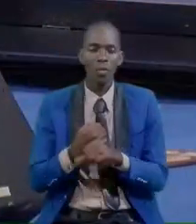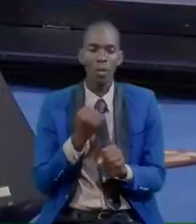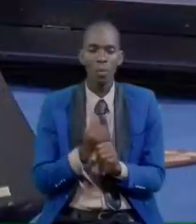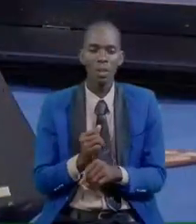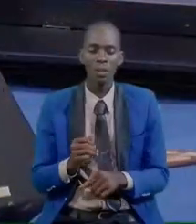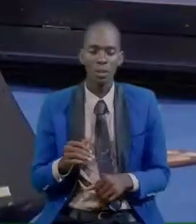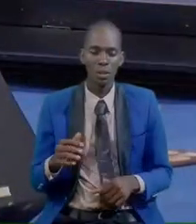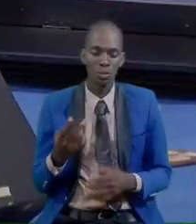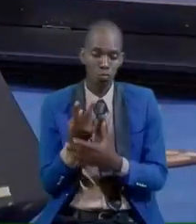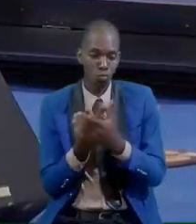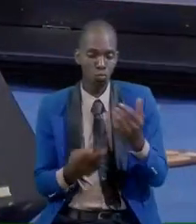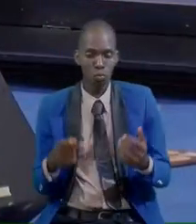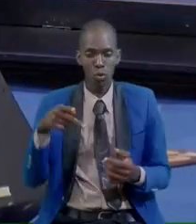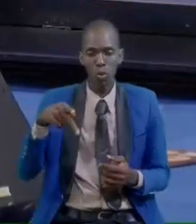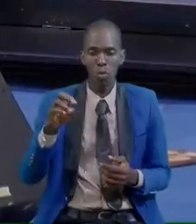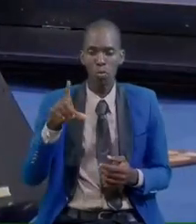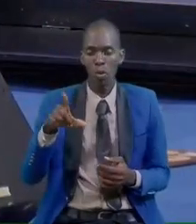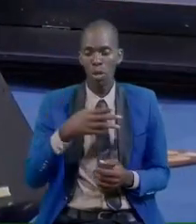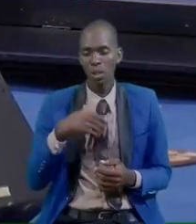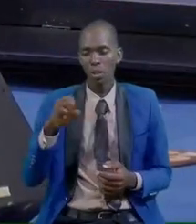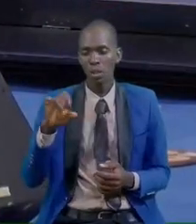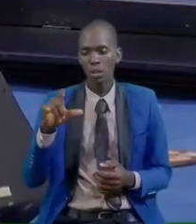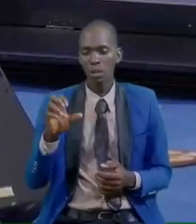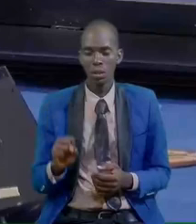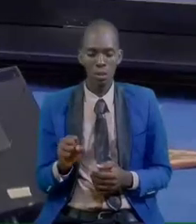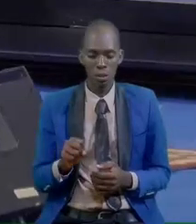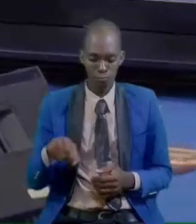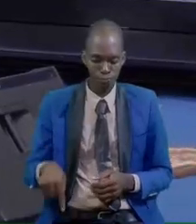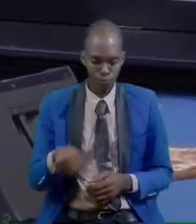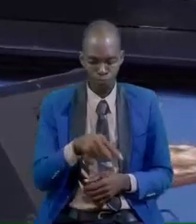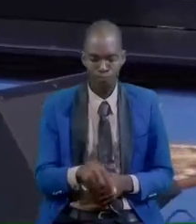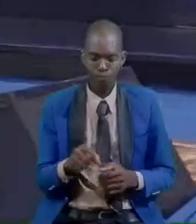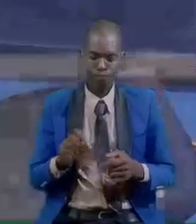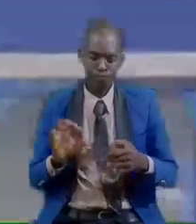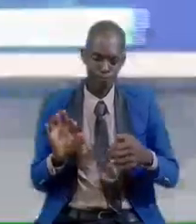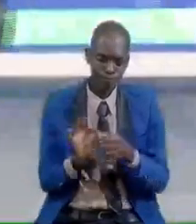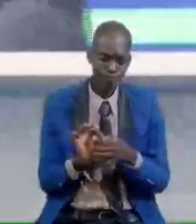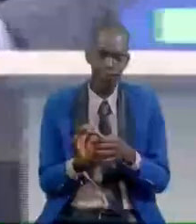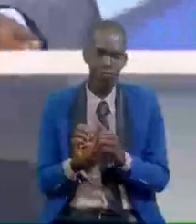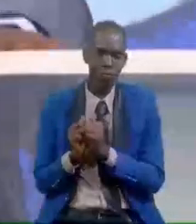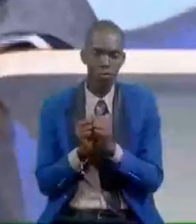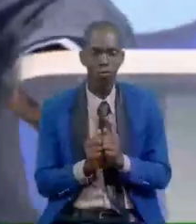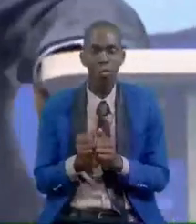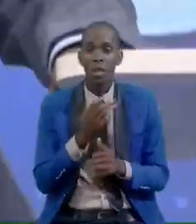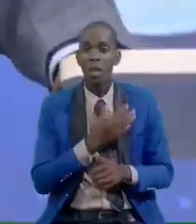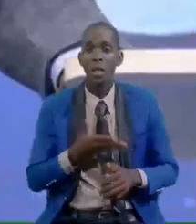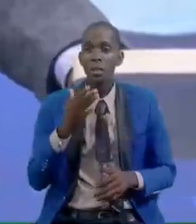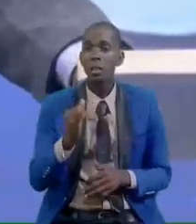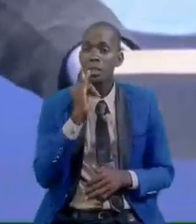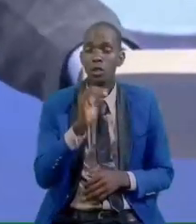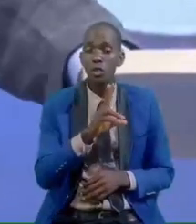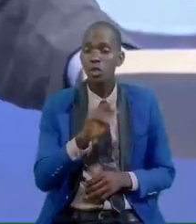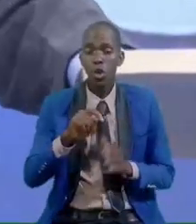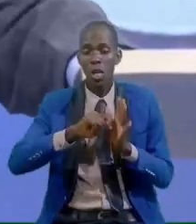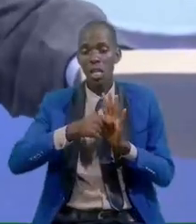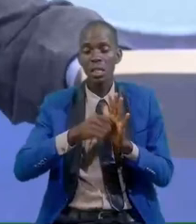Vous voyez, et leur mit les cèpes aux pieds. Il a enchaîné leurs pieds. Aucune